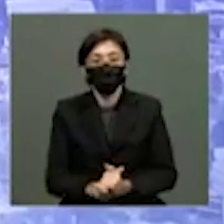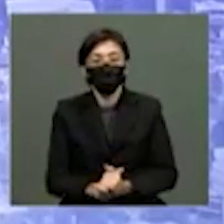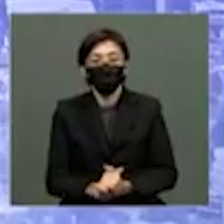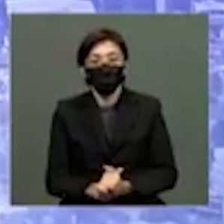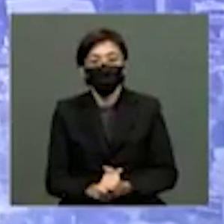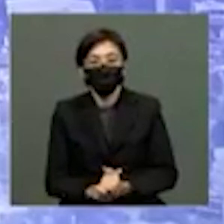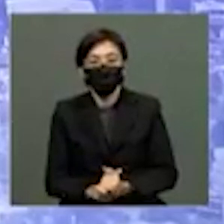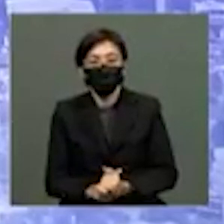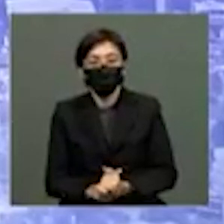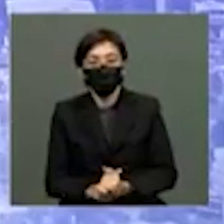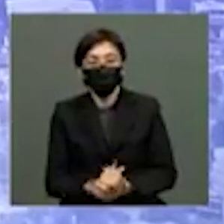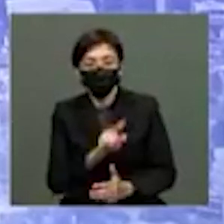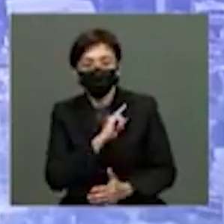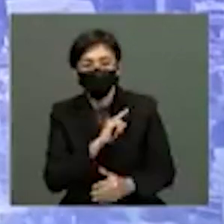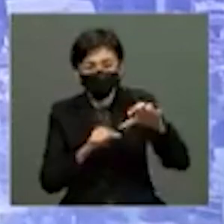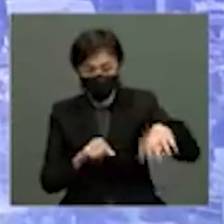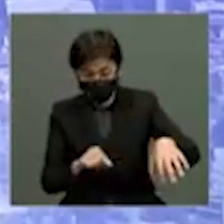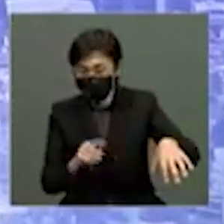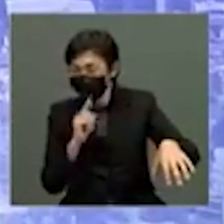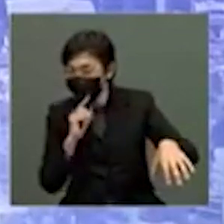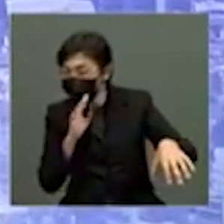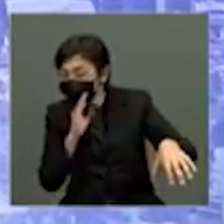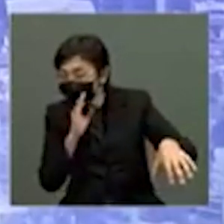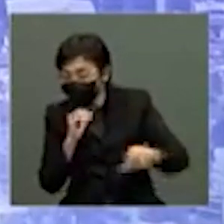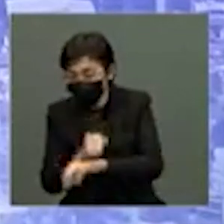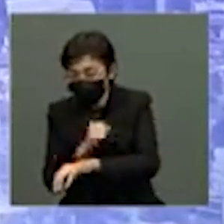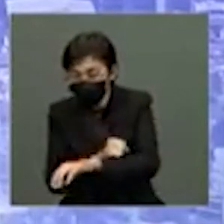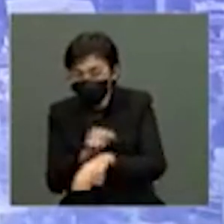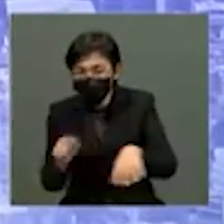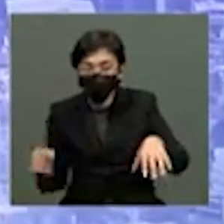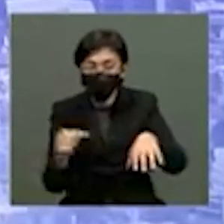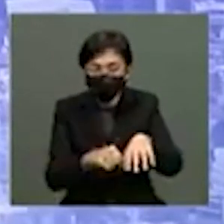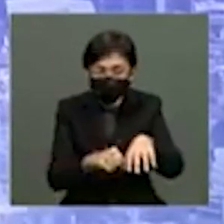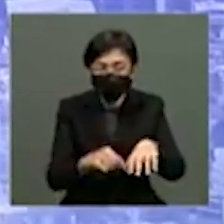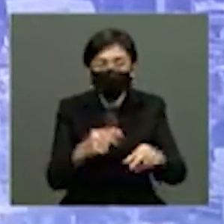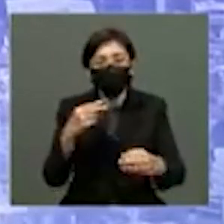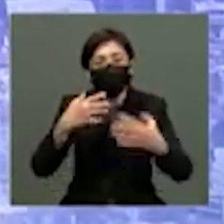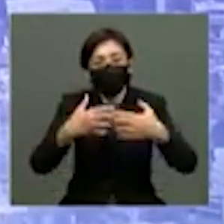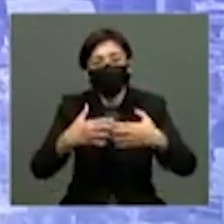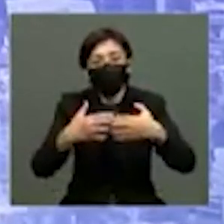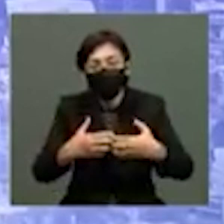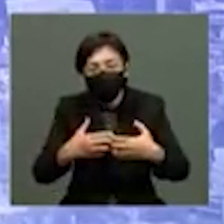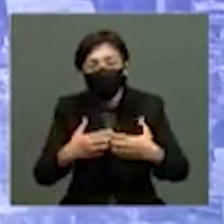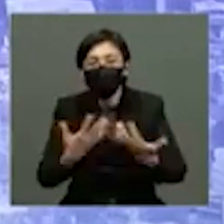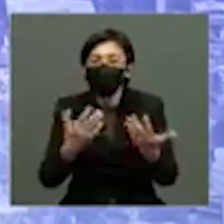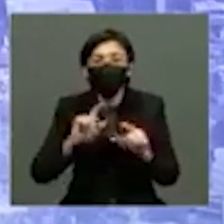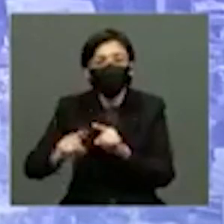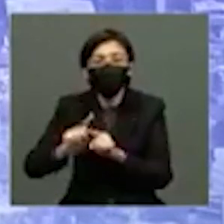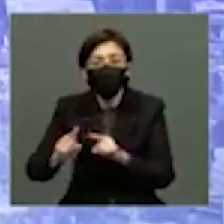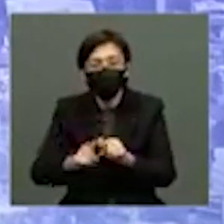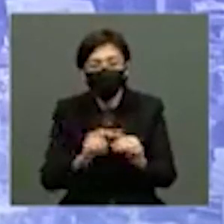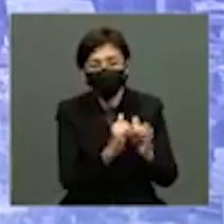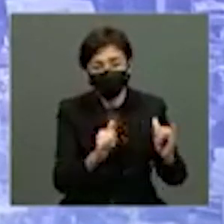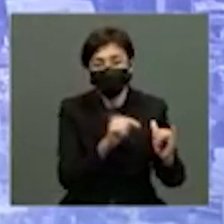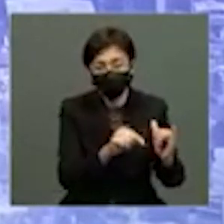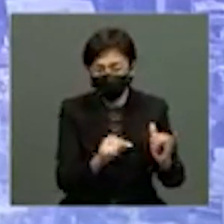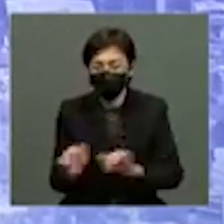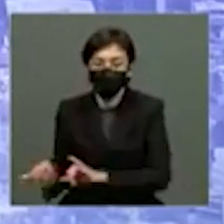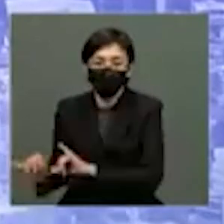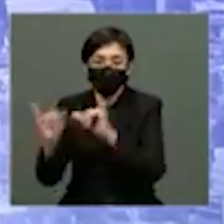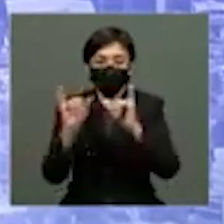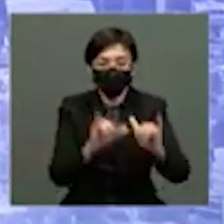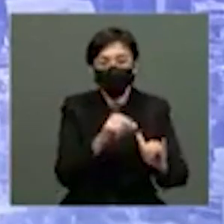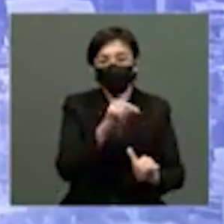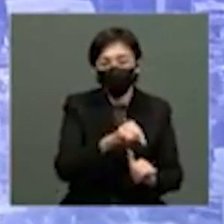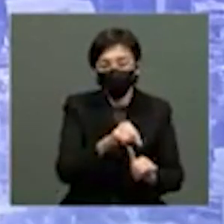พื้นที่หนึ่งก็ช่วยรับไปด้วยวัฒนาแฟคทอรี่หรืออะไรอย่างเงี้ยนะฮะมีขอประทานโทษผมจำชื่อไม่ได้ทั้งหมด